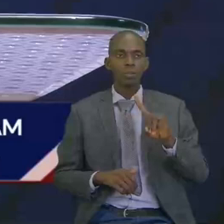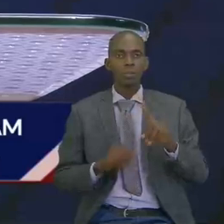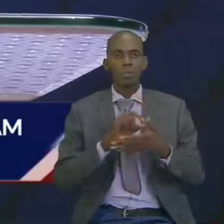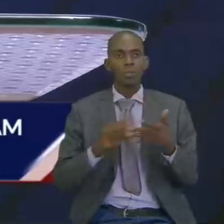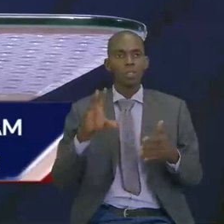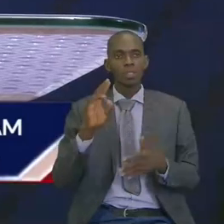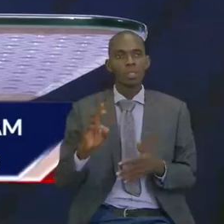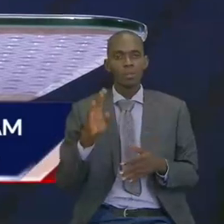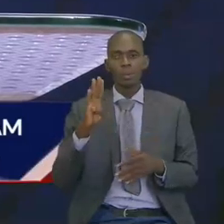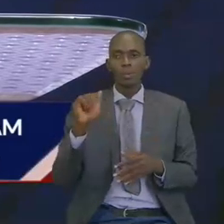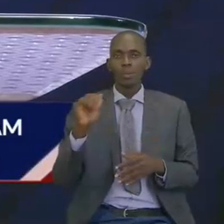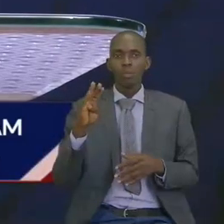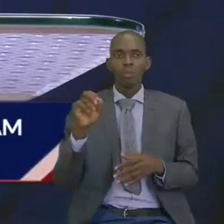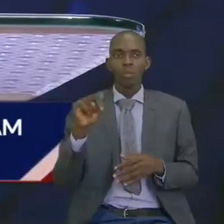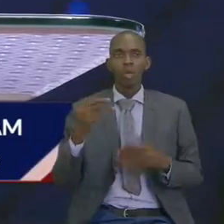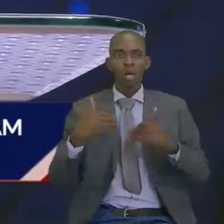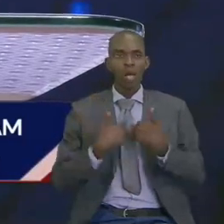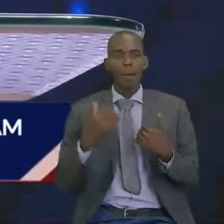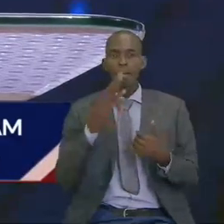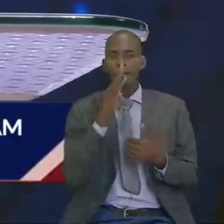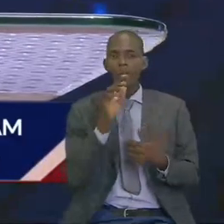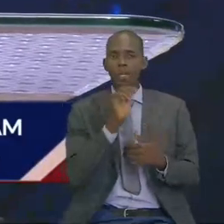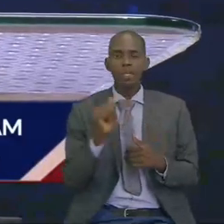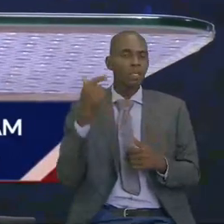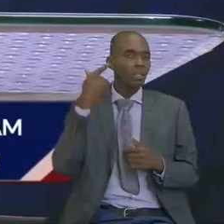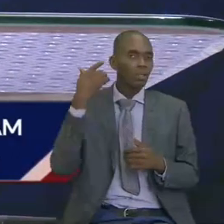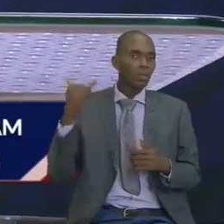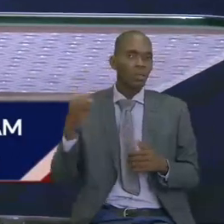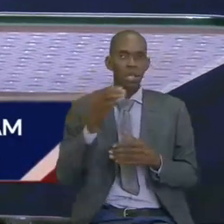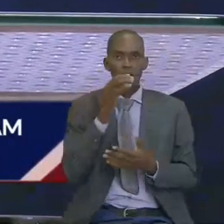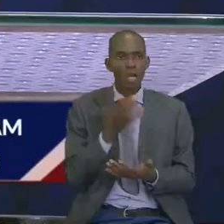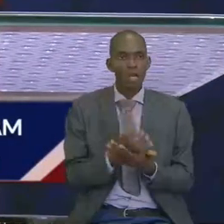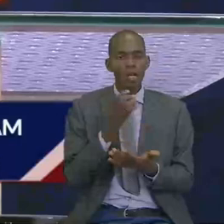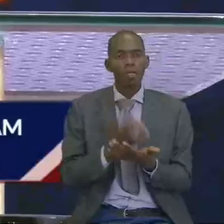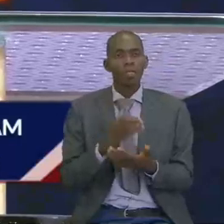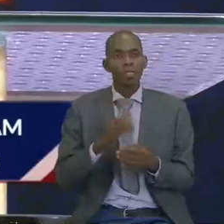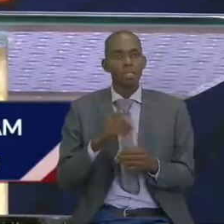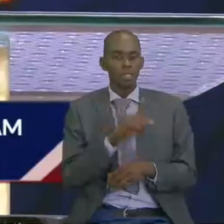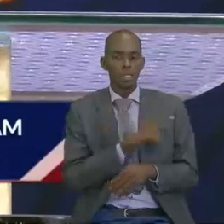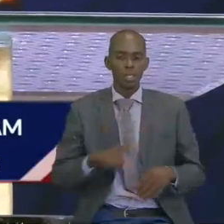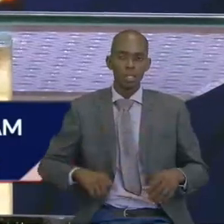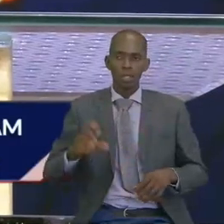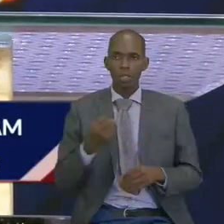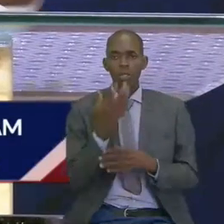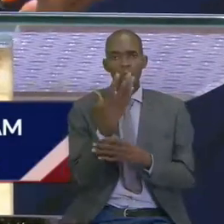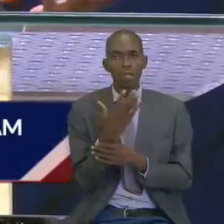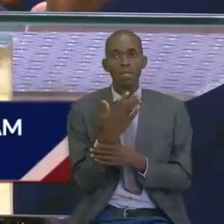Babylone était dans la main de l'Éternel une coupe d'or. Voyez la tête là. Daniel a dit, ça c'est Babylone.